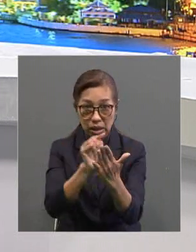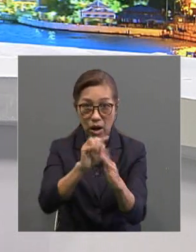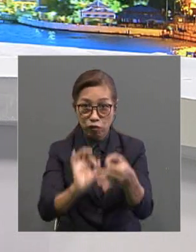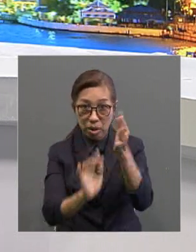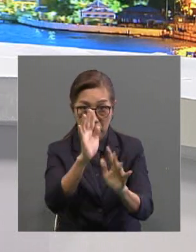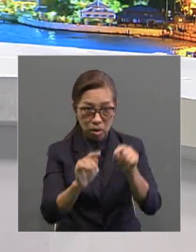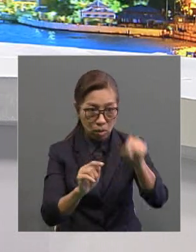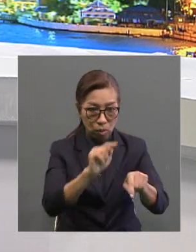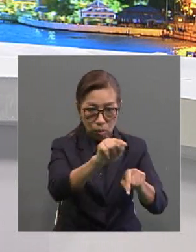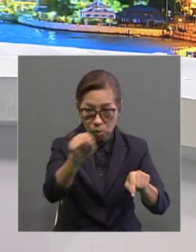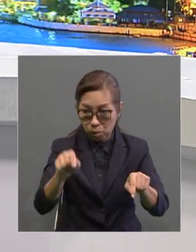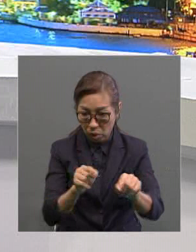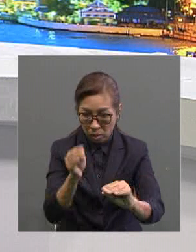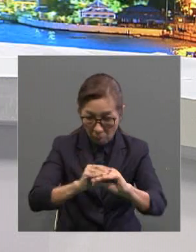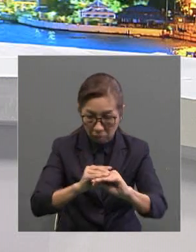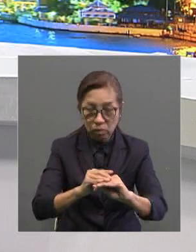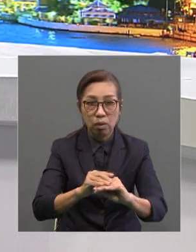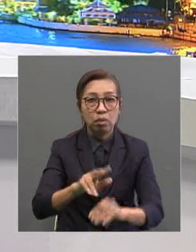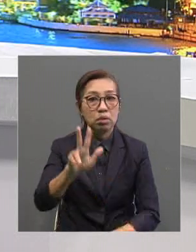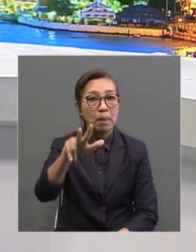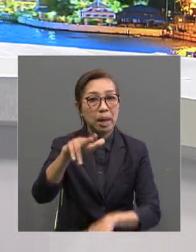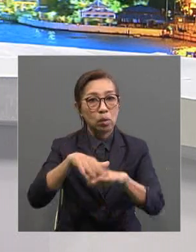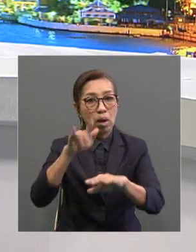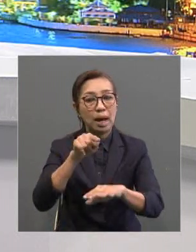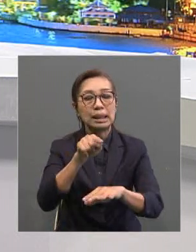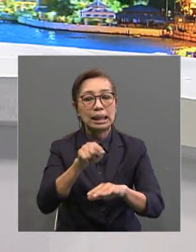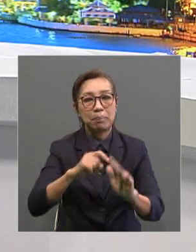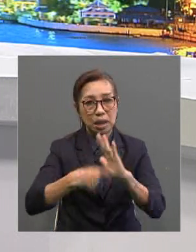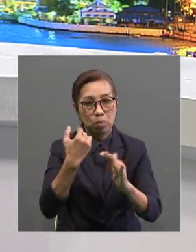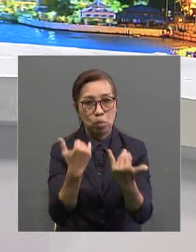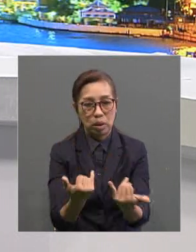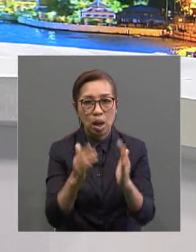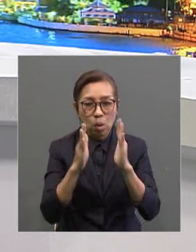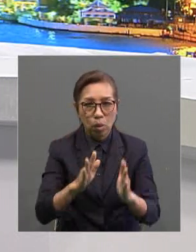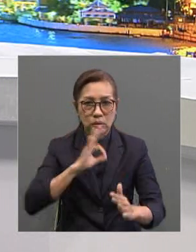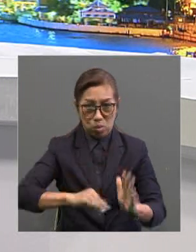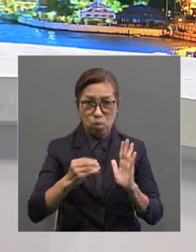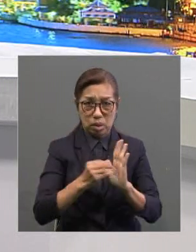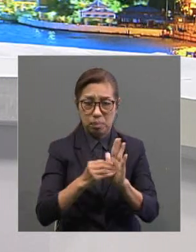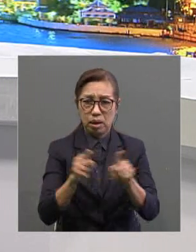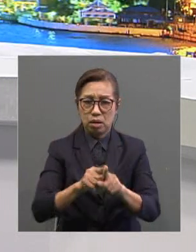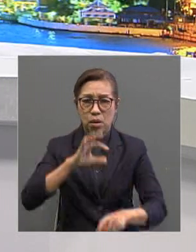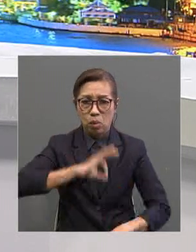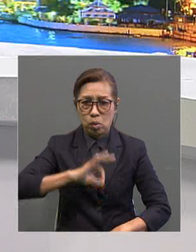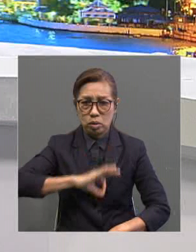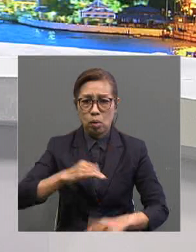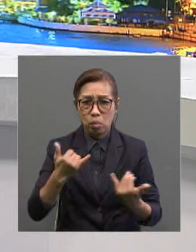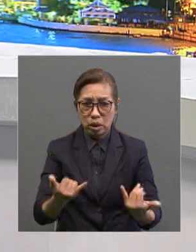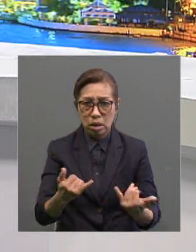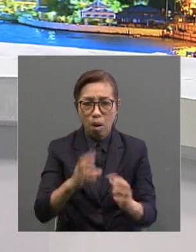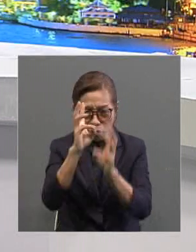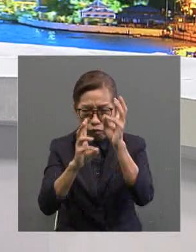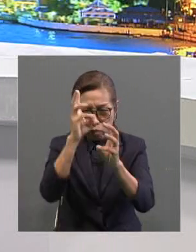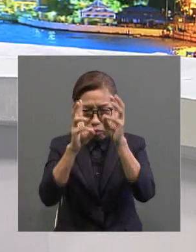จุดความร้อนเพิ่มขึ้นกว่า 3,000จุดนะฮะและนี่แหละสาเหตุที่ทำให้วันนี้หลายคนแม้แต่ในกรุงเทพฯก็เหมือนกันนะวันนี้